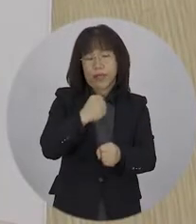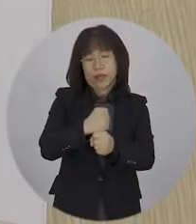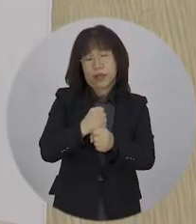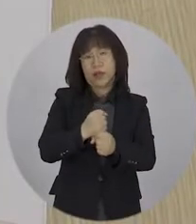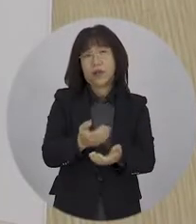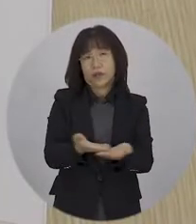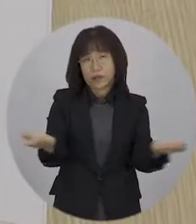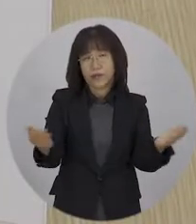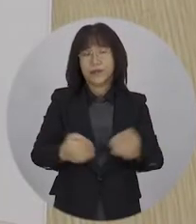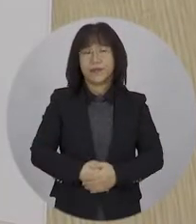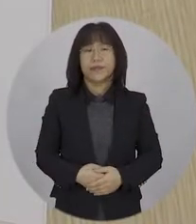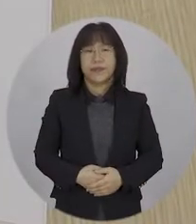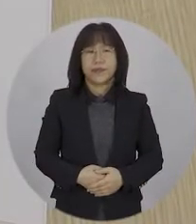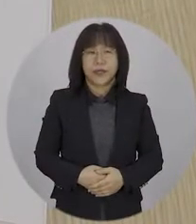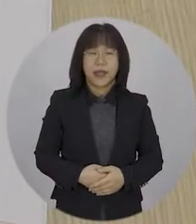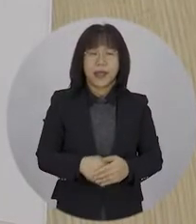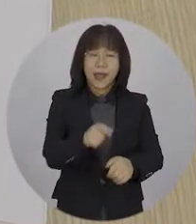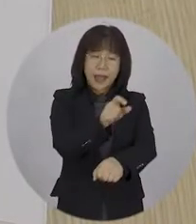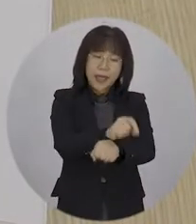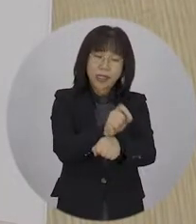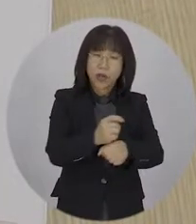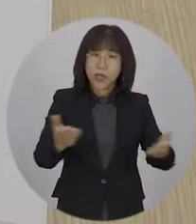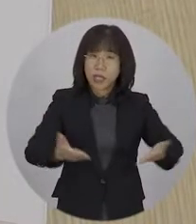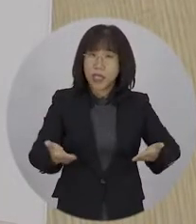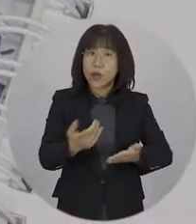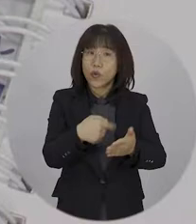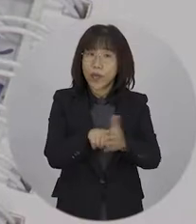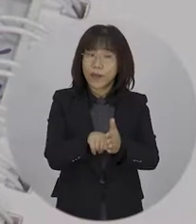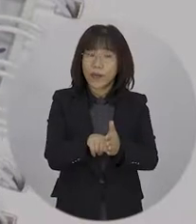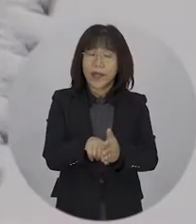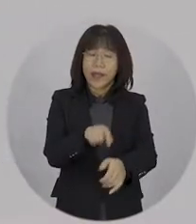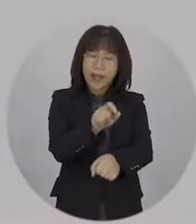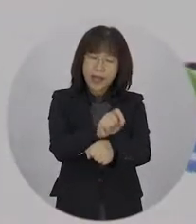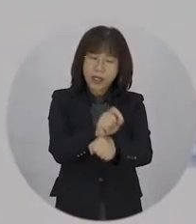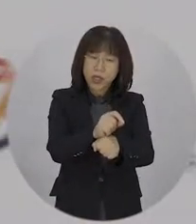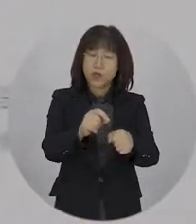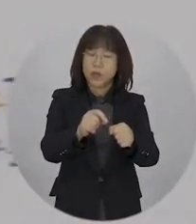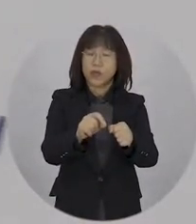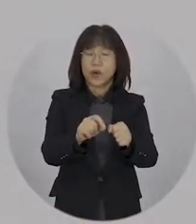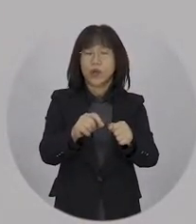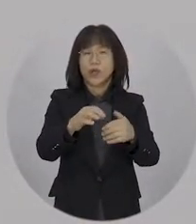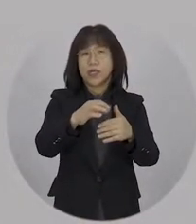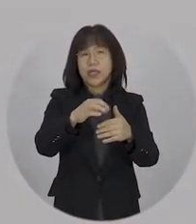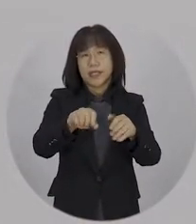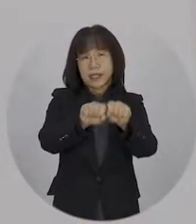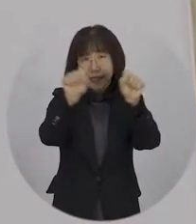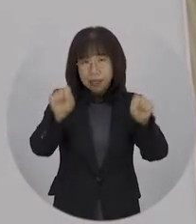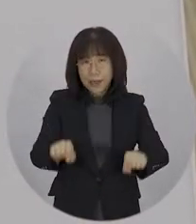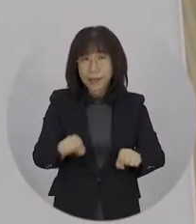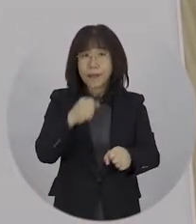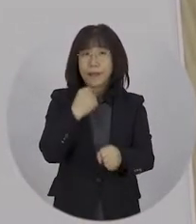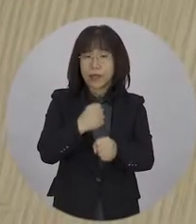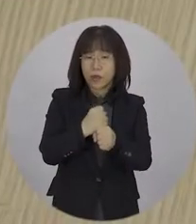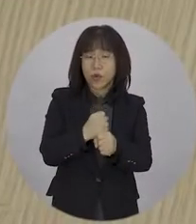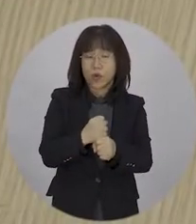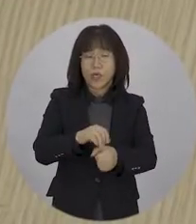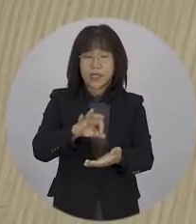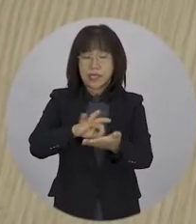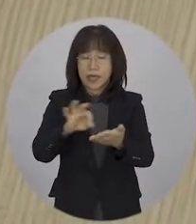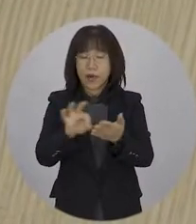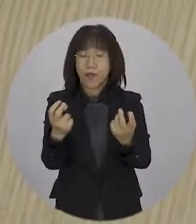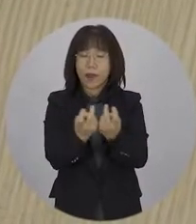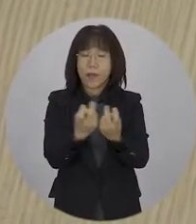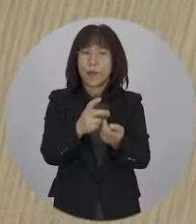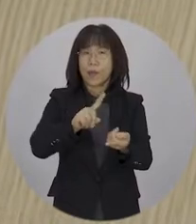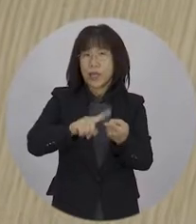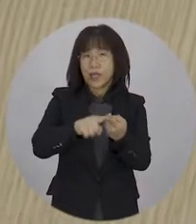매뉴얼에는 지방자치단체 공무원들이 행정업무에 사용하는 세울 행정시스템과 2호조 지방재정관리시스템